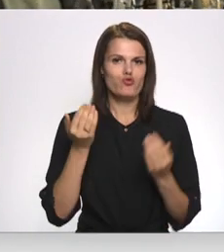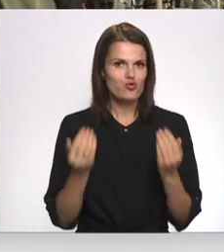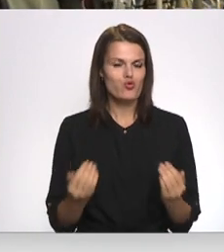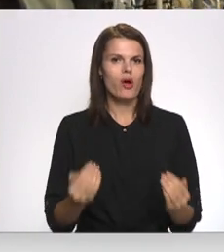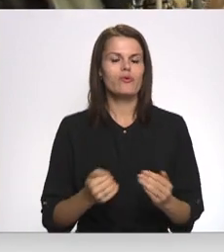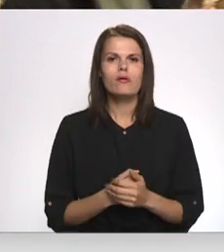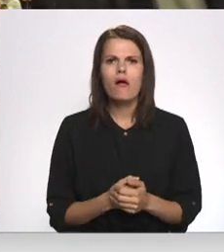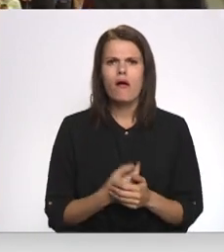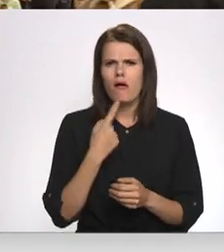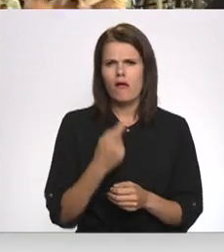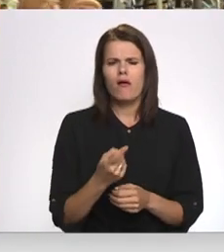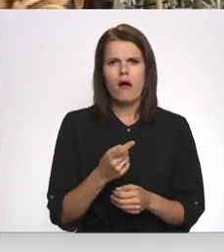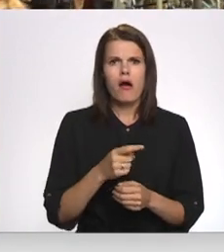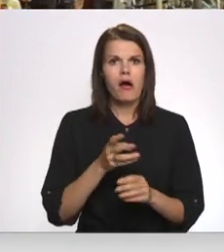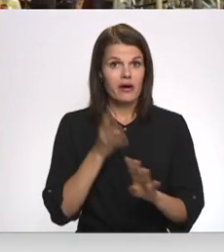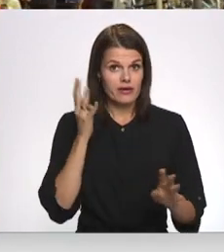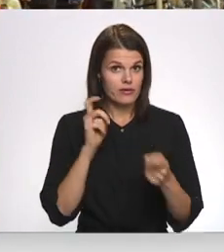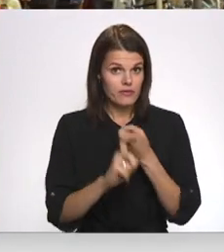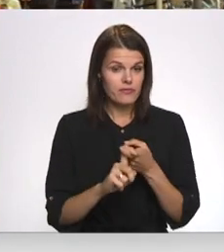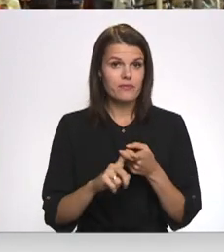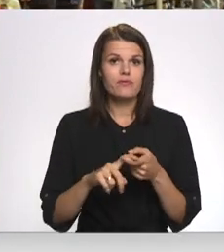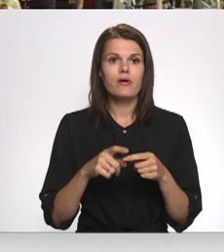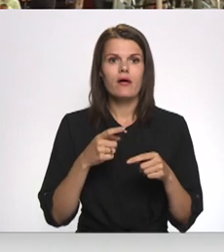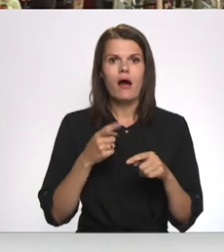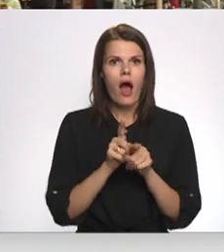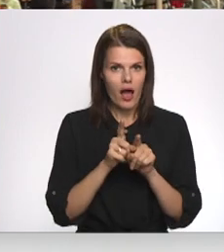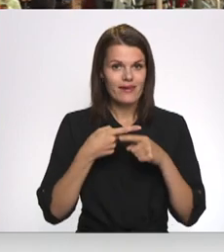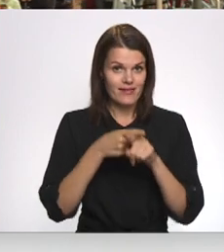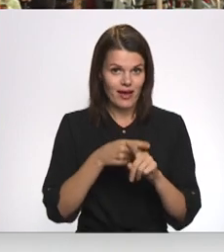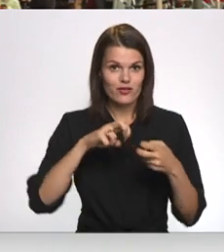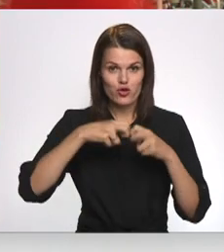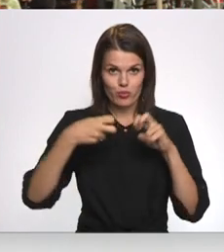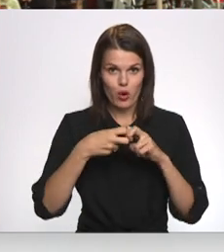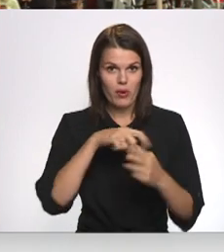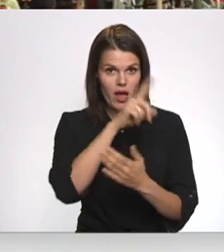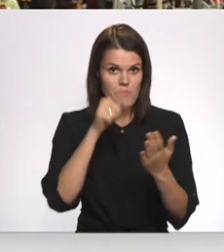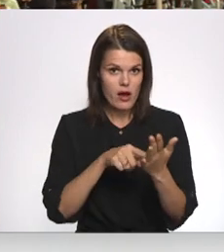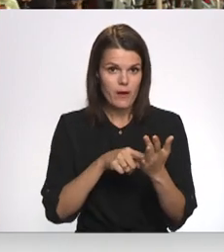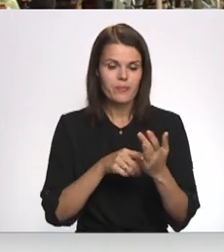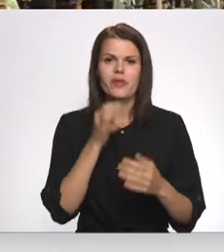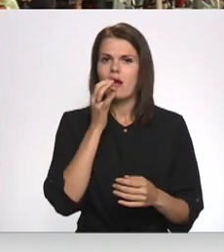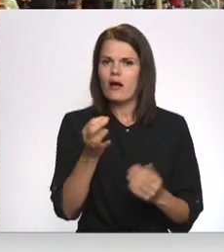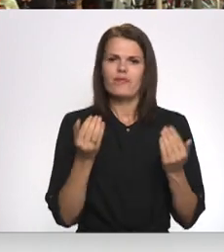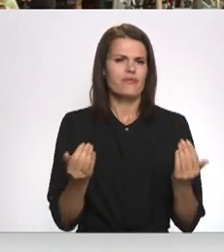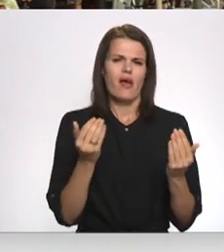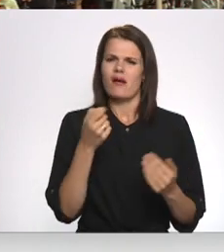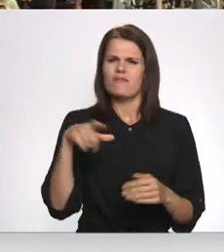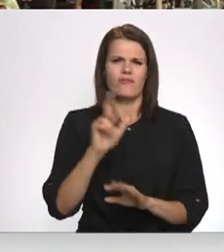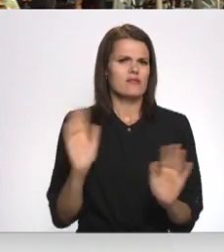tas, ka rinda ir kaut kādā veidā arī saistīts ar tehniskajām problēmām, kas arī Latvijā bija? Šobrīd vairs